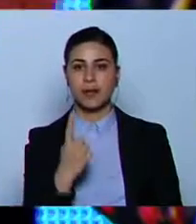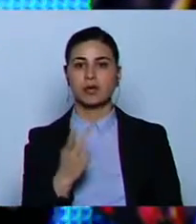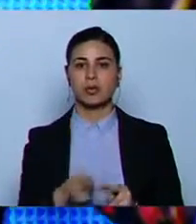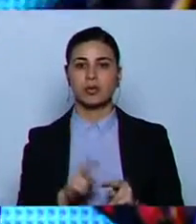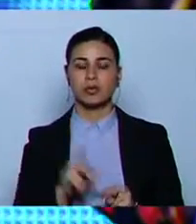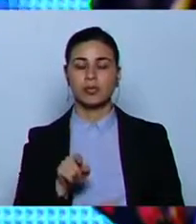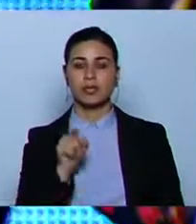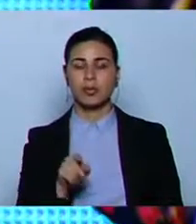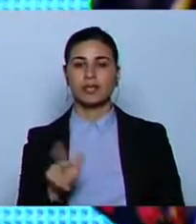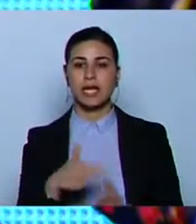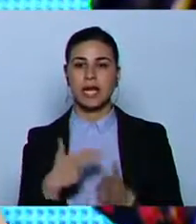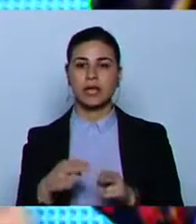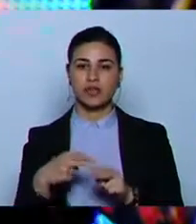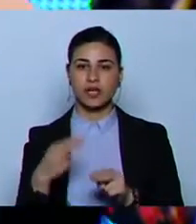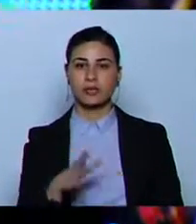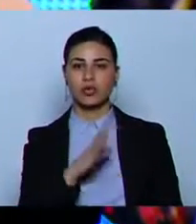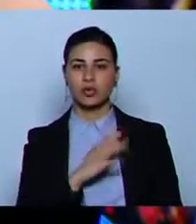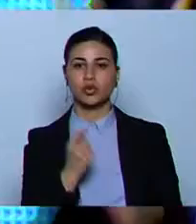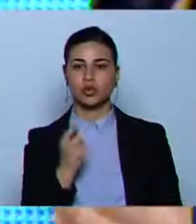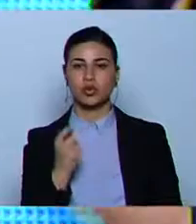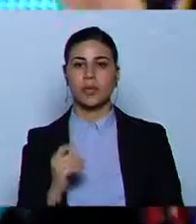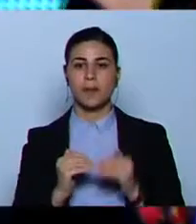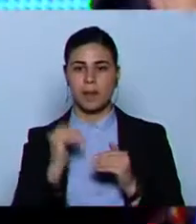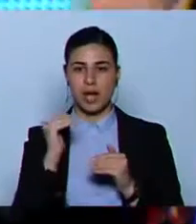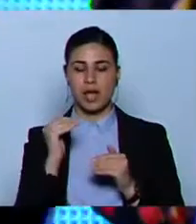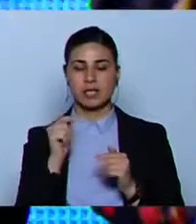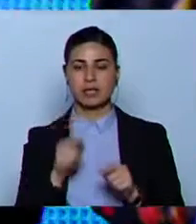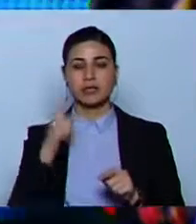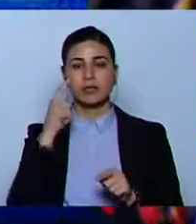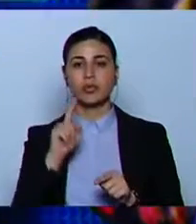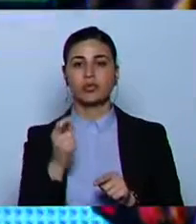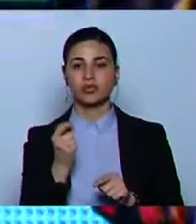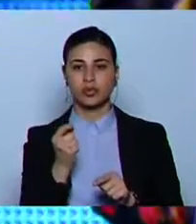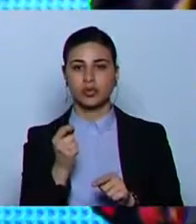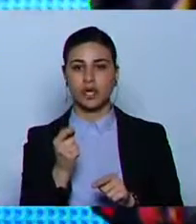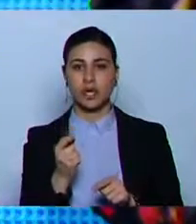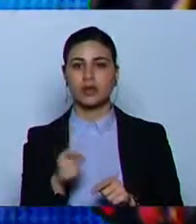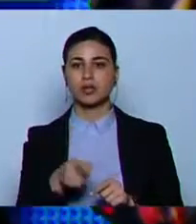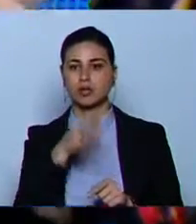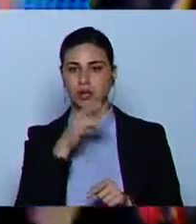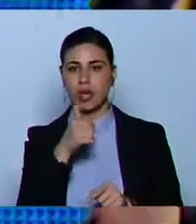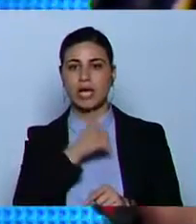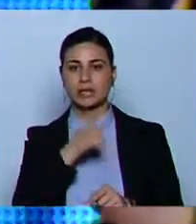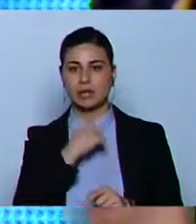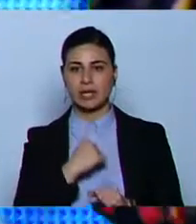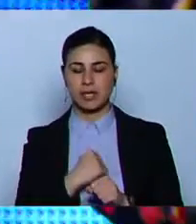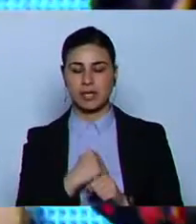იმიტომ, რომ მას ანგარიშ ვალდებულება ქონდა ცოტა უფრო მაღალი. ის თვლიდა, რომ რაღაც მოცემულ მომენტში